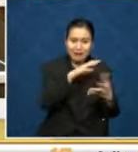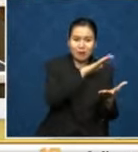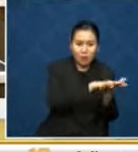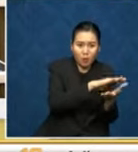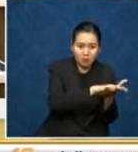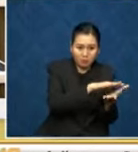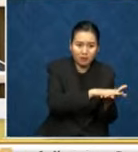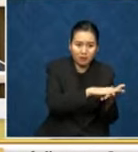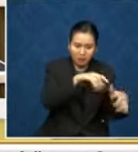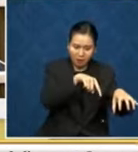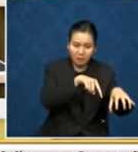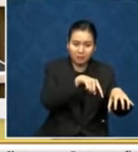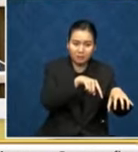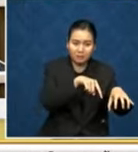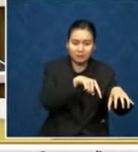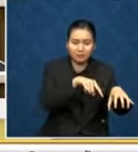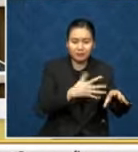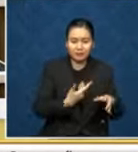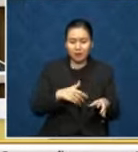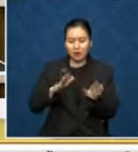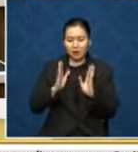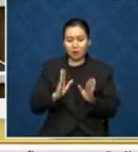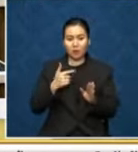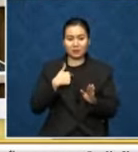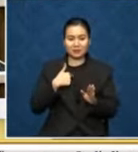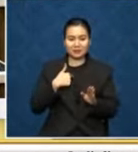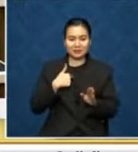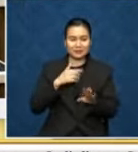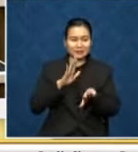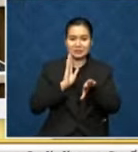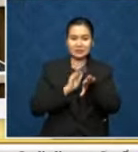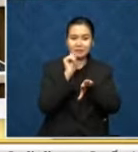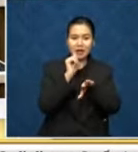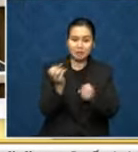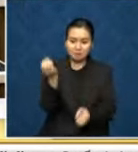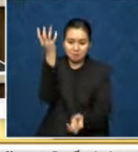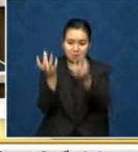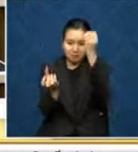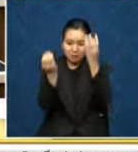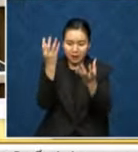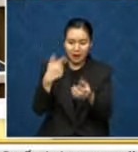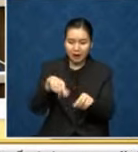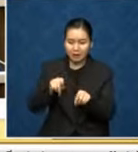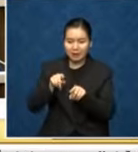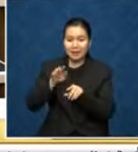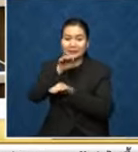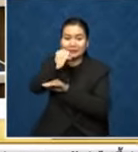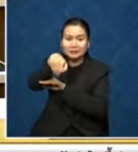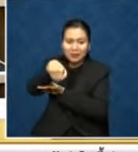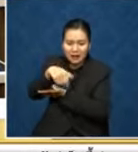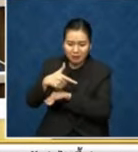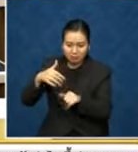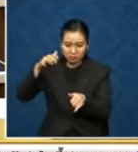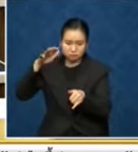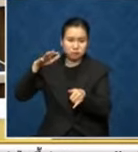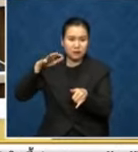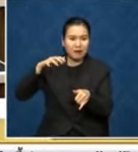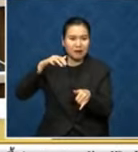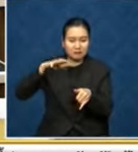ก่อนหน้านี้ก็นายพรานที่ไปสำรวจเส้นทางเพื่อให้ประชาชน หนีช้างนะครับก็โดนช้างกระทืบ